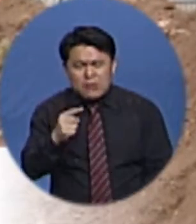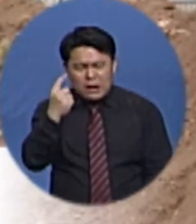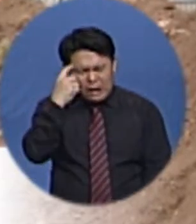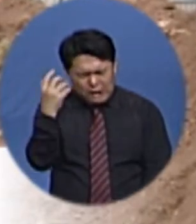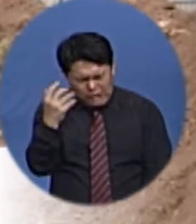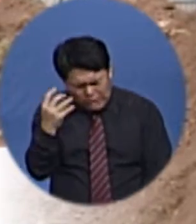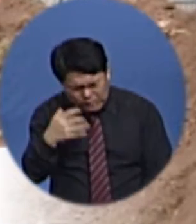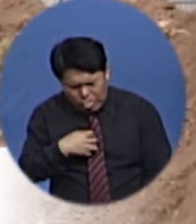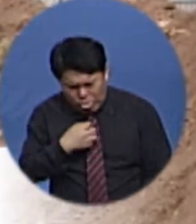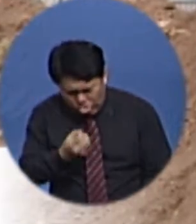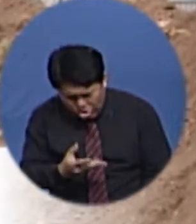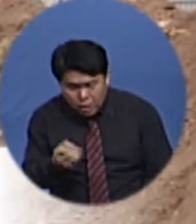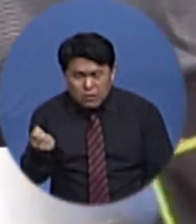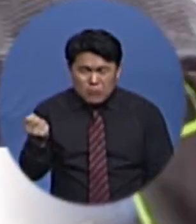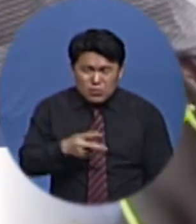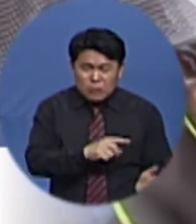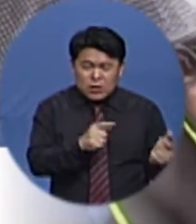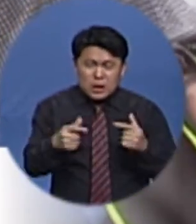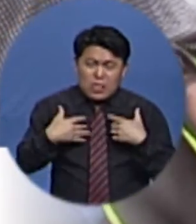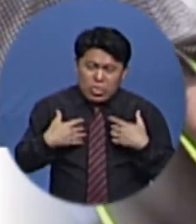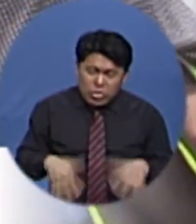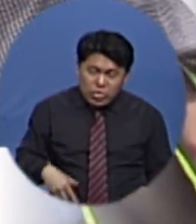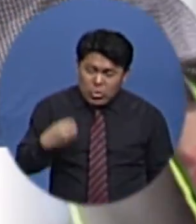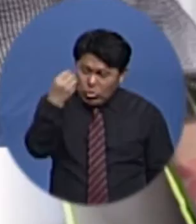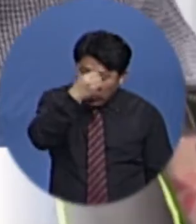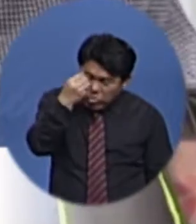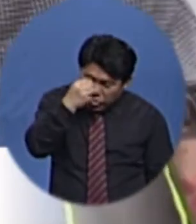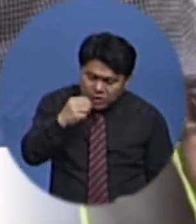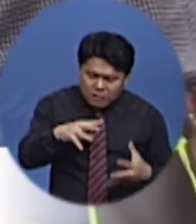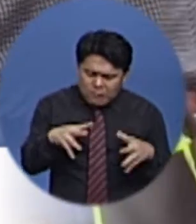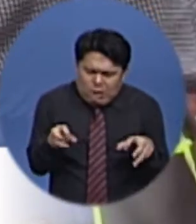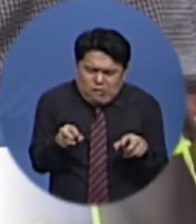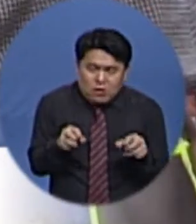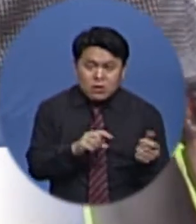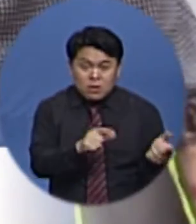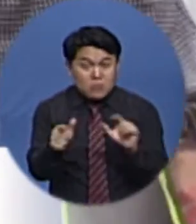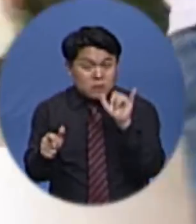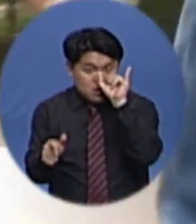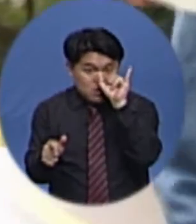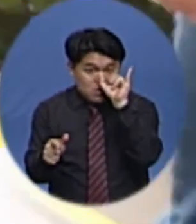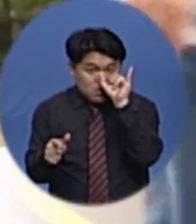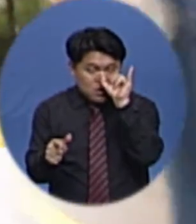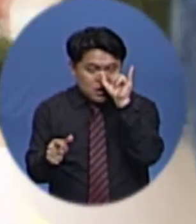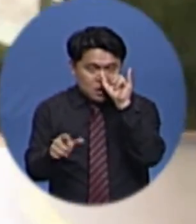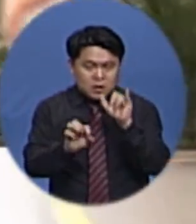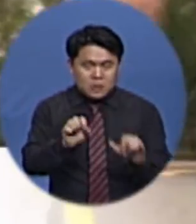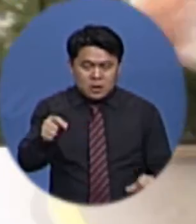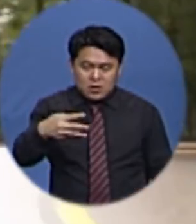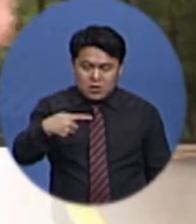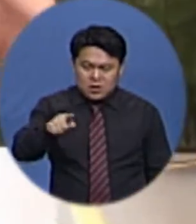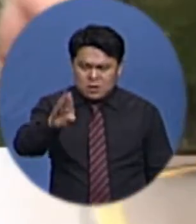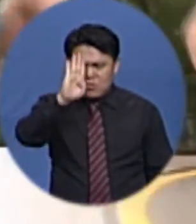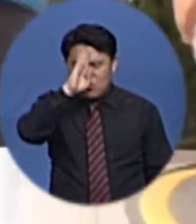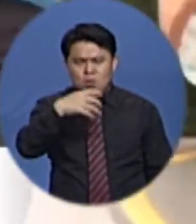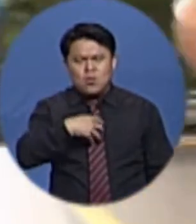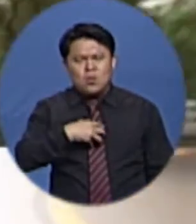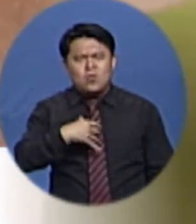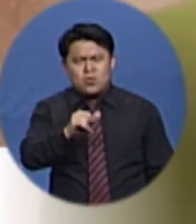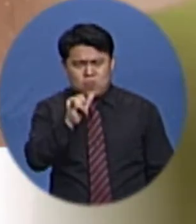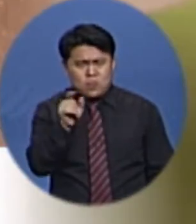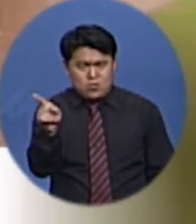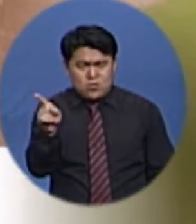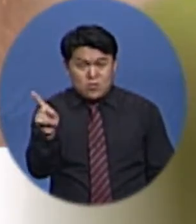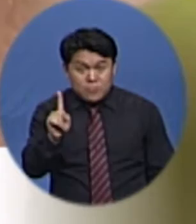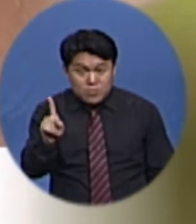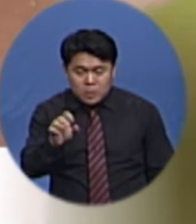두통, 오심구토, 피곤함, 어지럼증, 근육 수축 등이 동반되면 우리가 열사병으로도 진행할